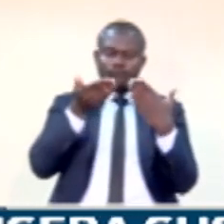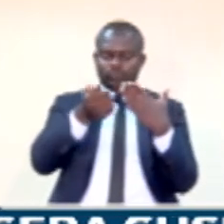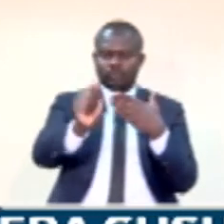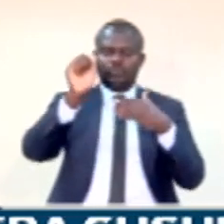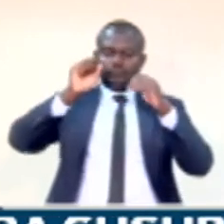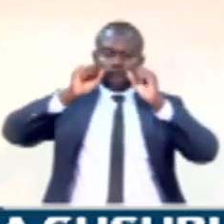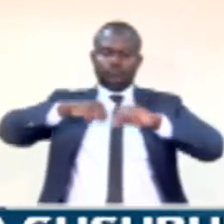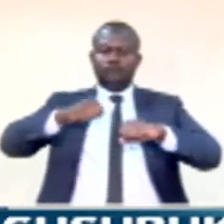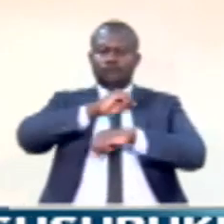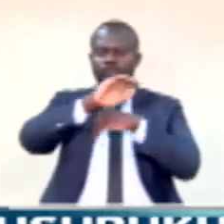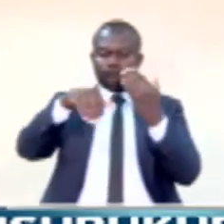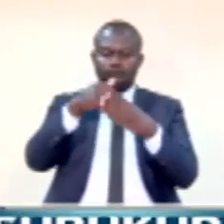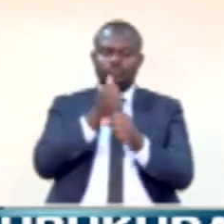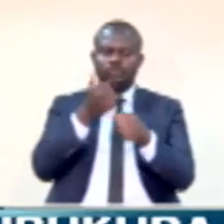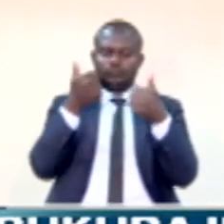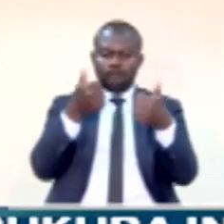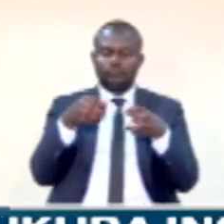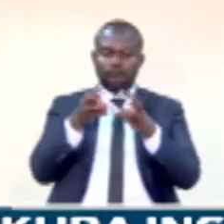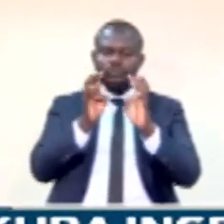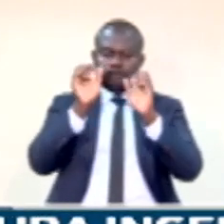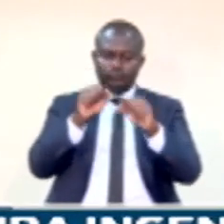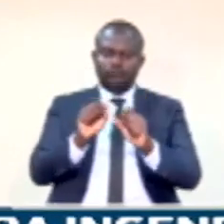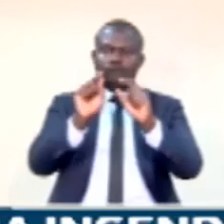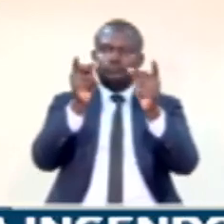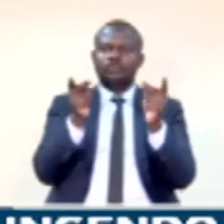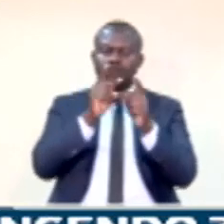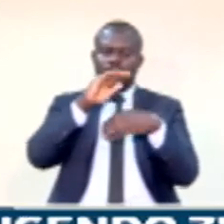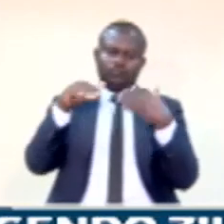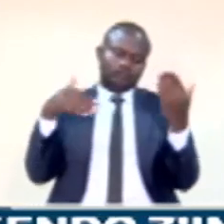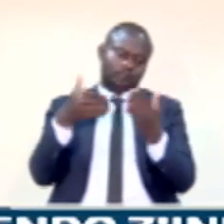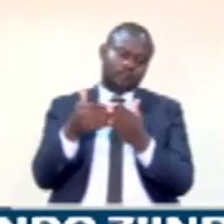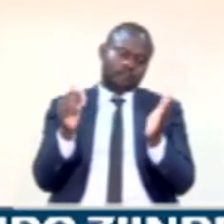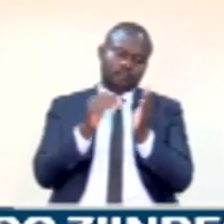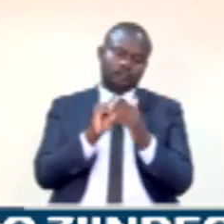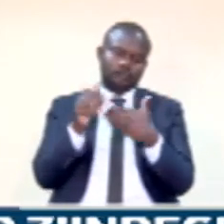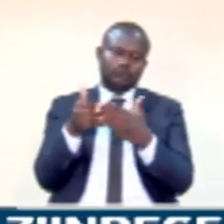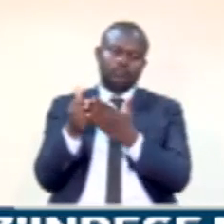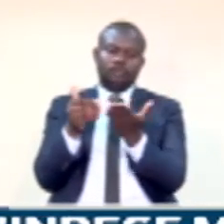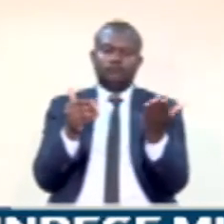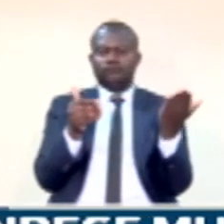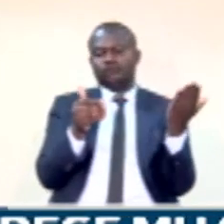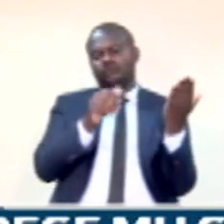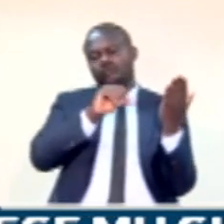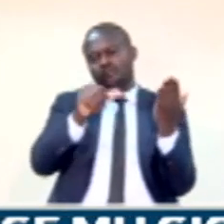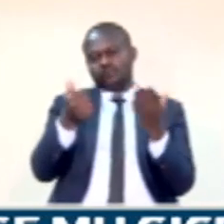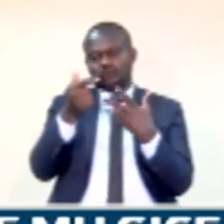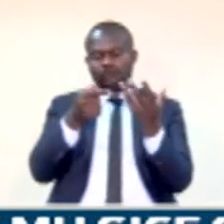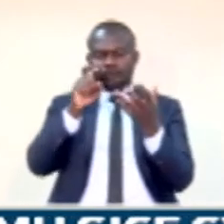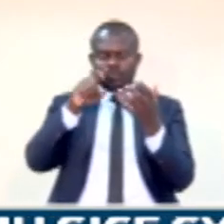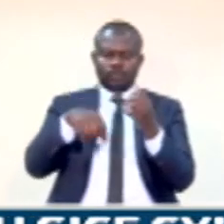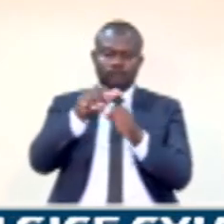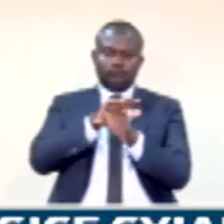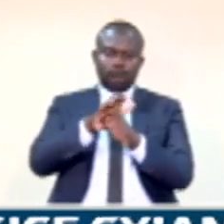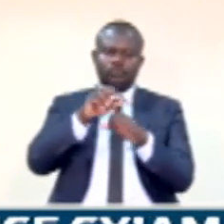aya masezerano yose, tuyanoze neza ku buryo dushobora kuba twajya ahantu ariho hose, ariko noneho n'ibindi bigomba kuzuzwa muri aya